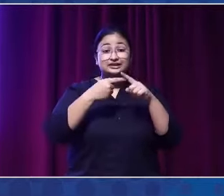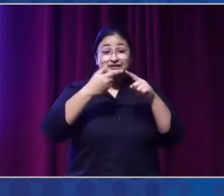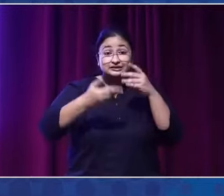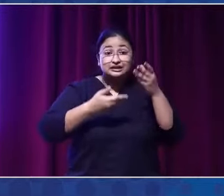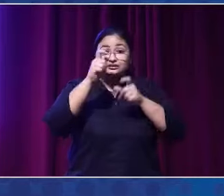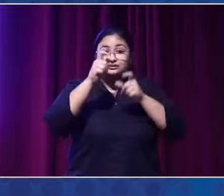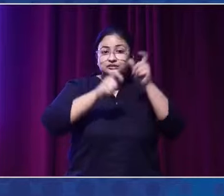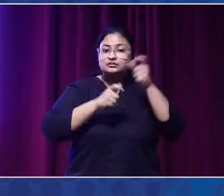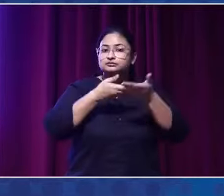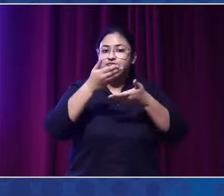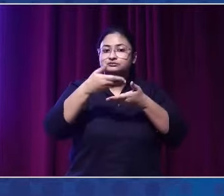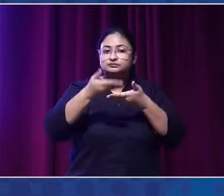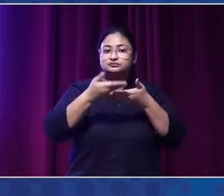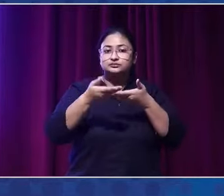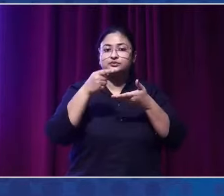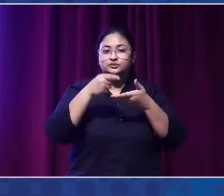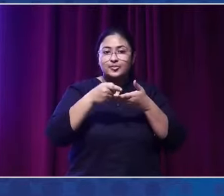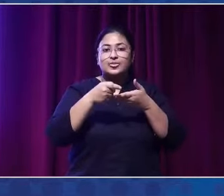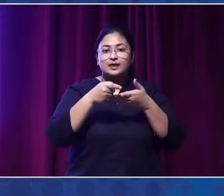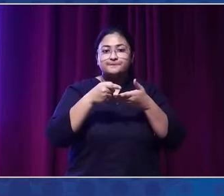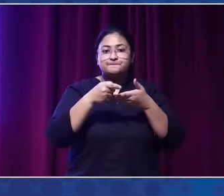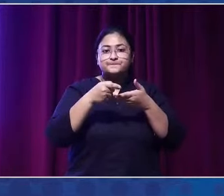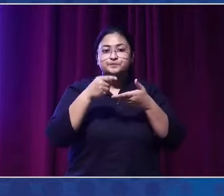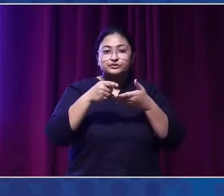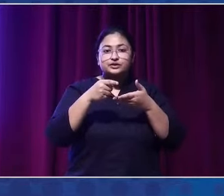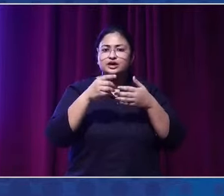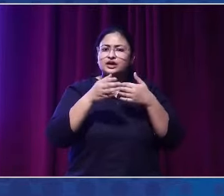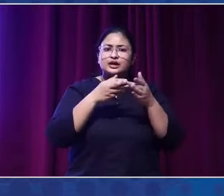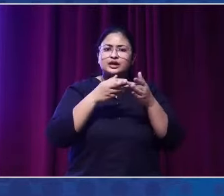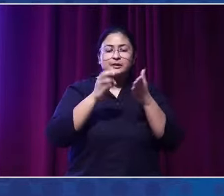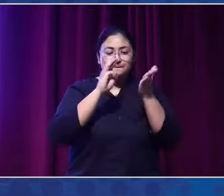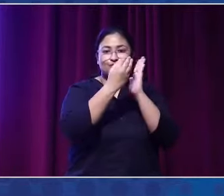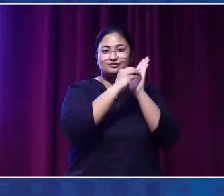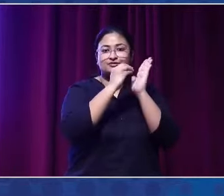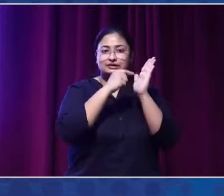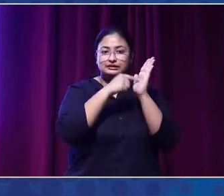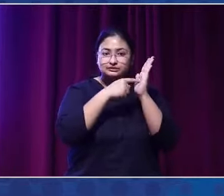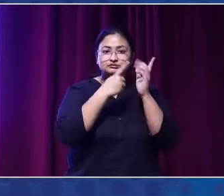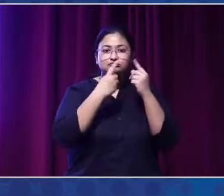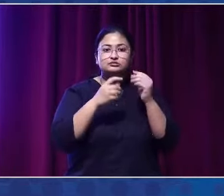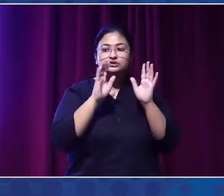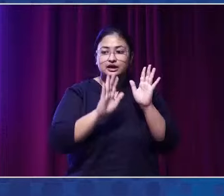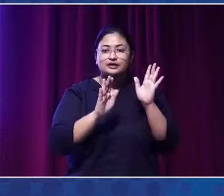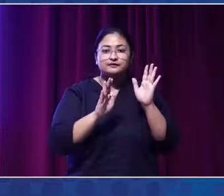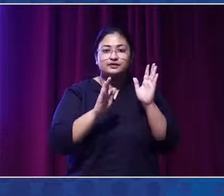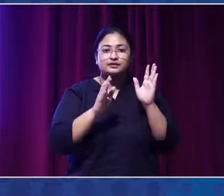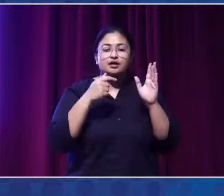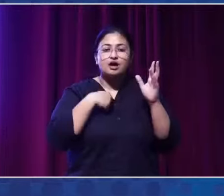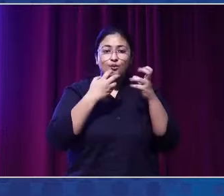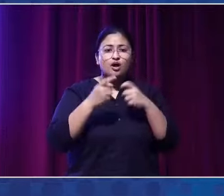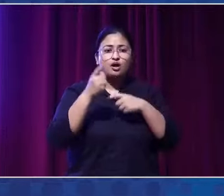थी, तो वही है ये जो इसी मैनुअल से उठाई गई हैं। वेरीफाई करो, जरूर करिए, हम चाहते सब